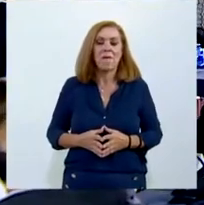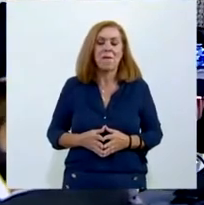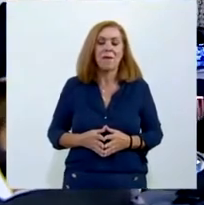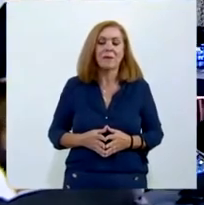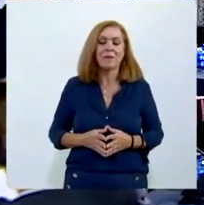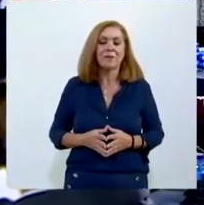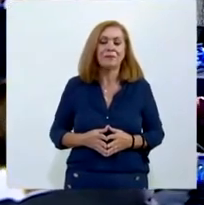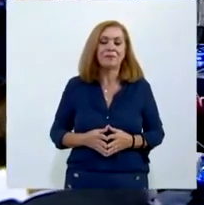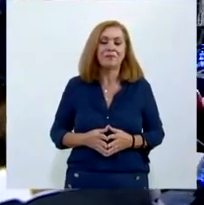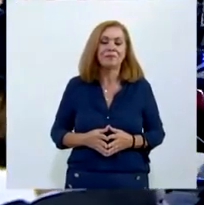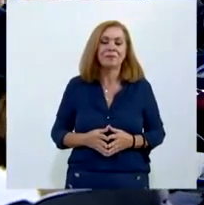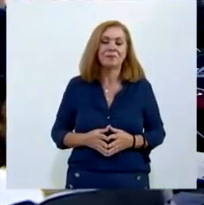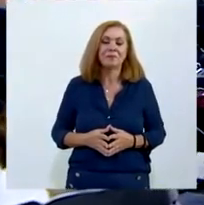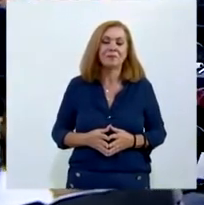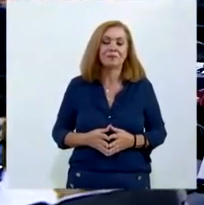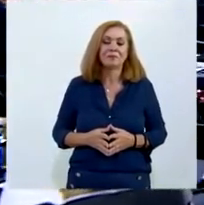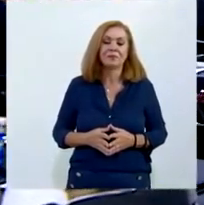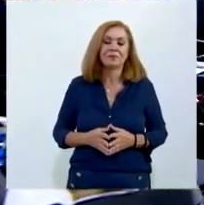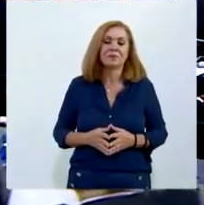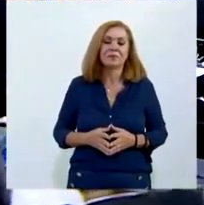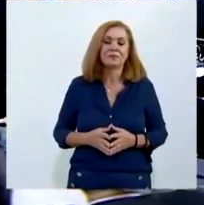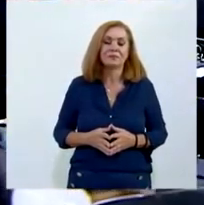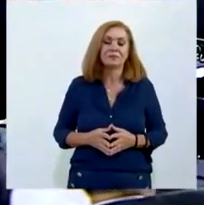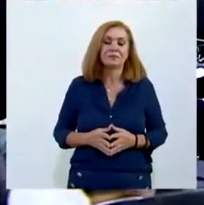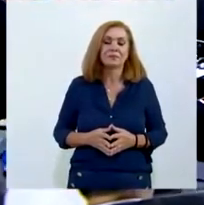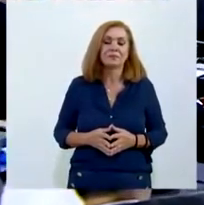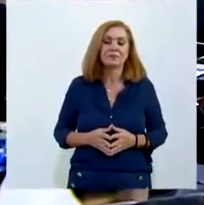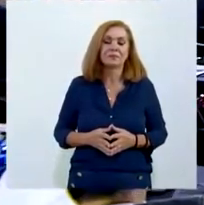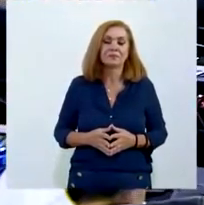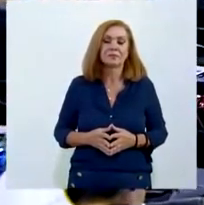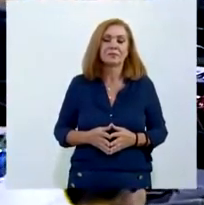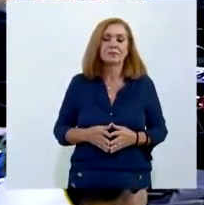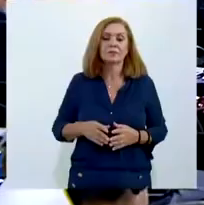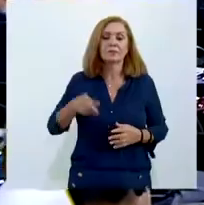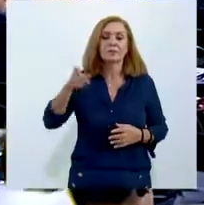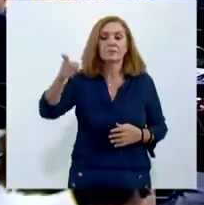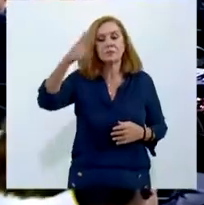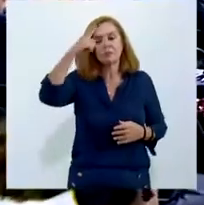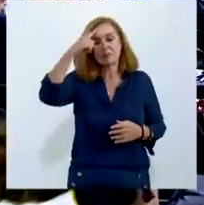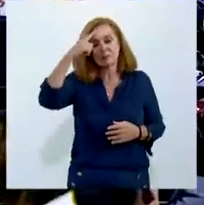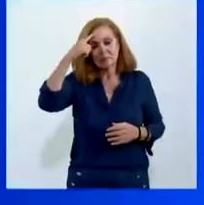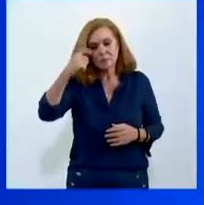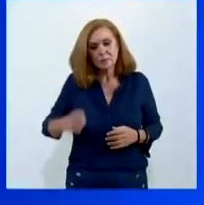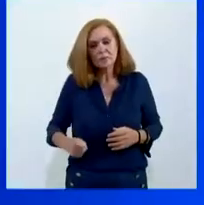Καταρχάς, κύριε Μοντσέλη, γνωρίζετε πια ότι